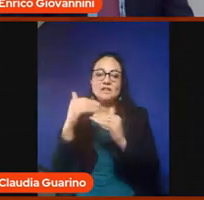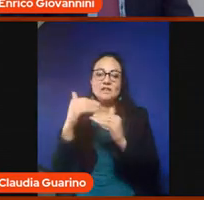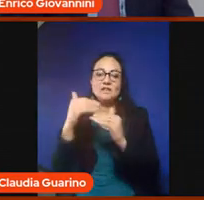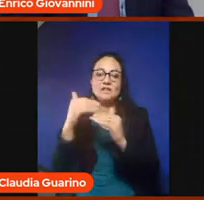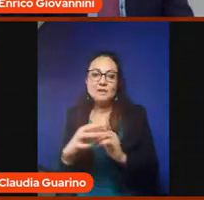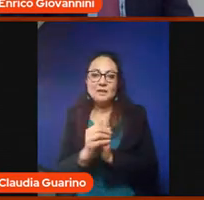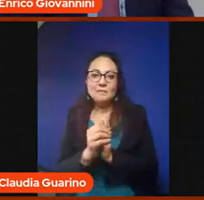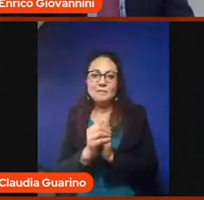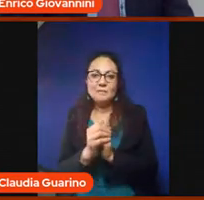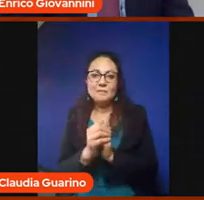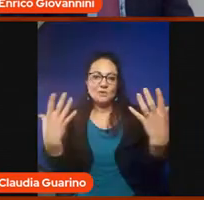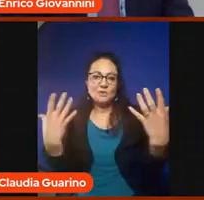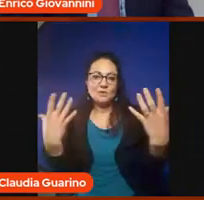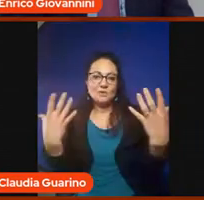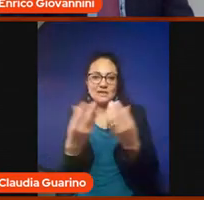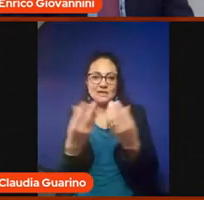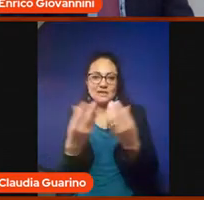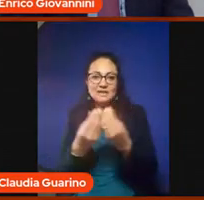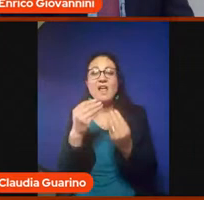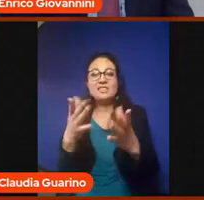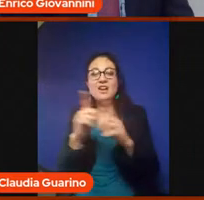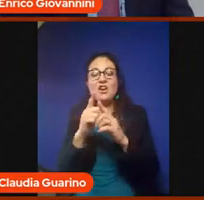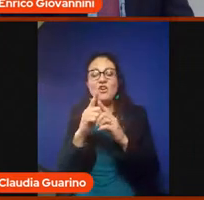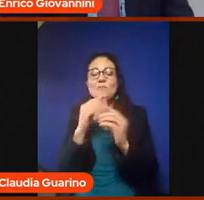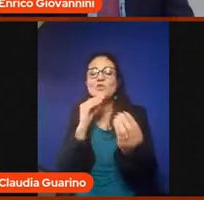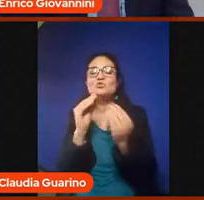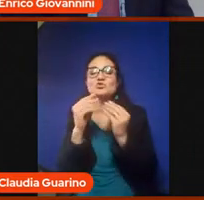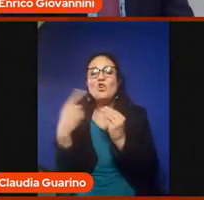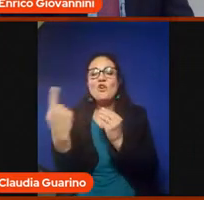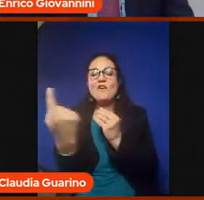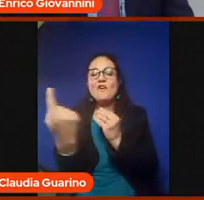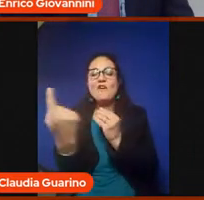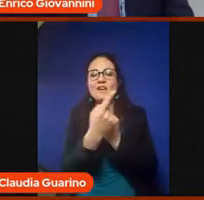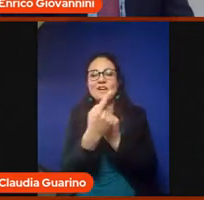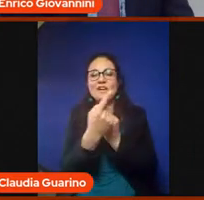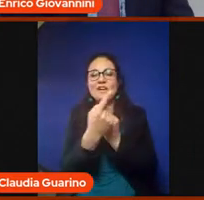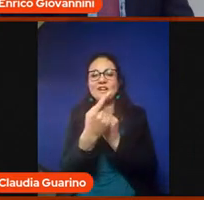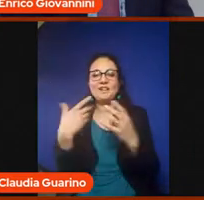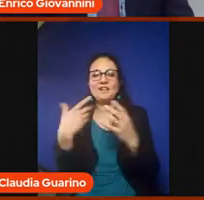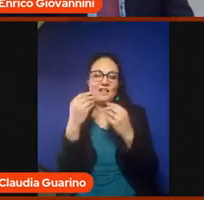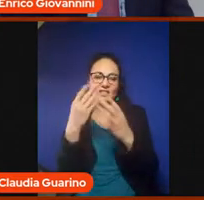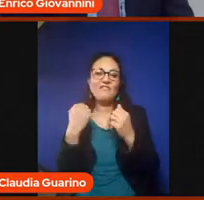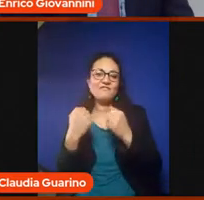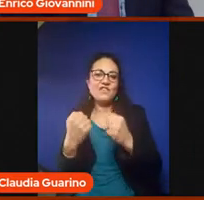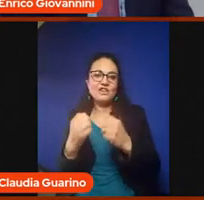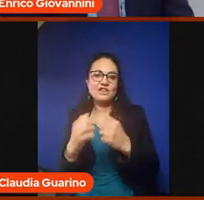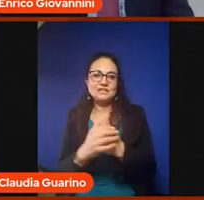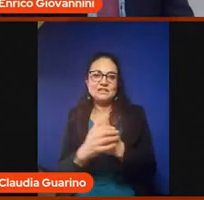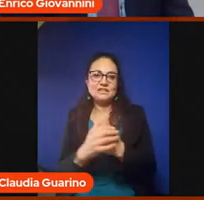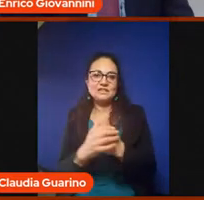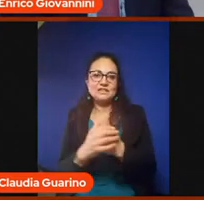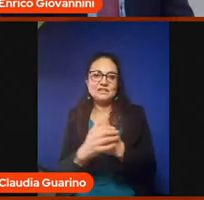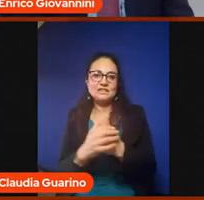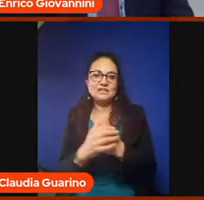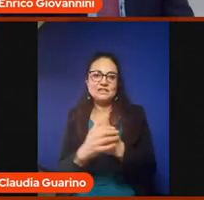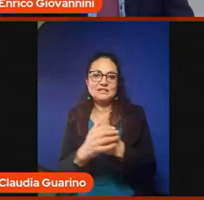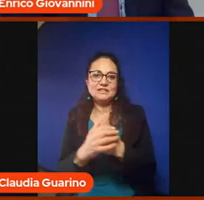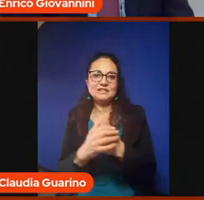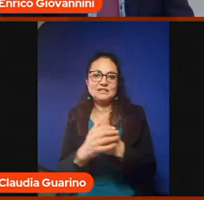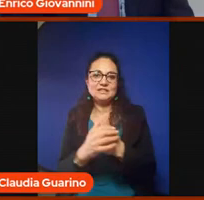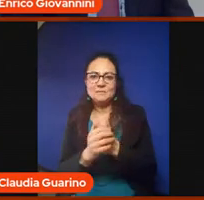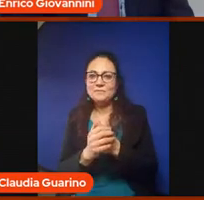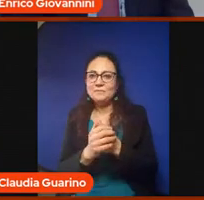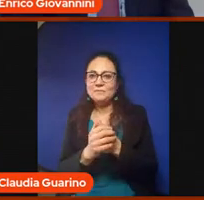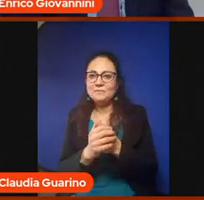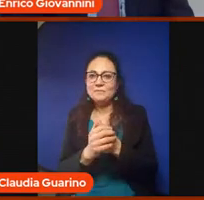COP giovani, in vista della COP 26. Allora Pierluigi, io ti restituisco la linea e attendo